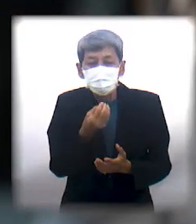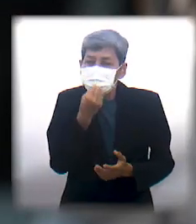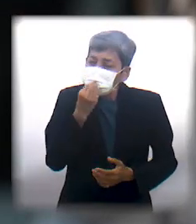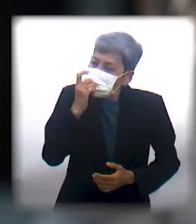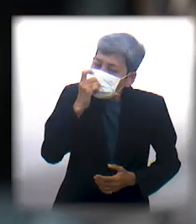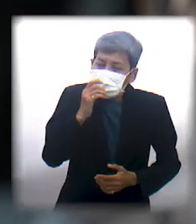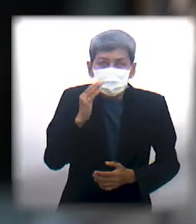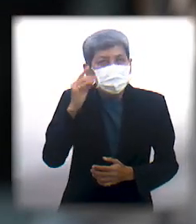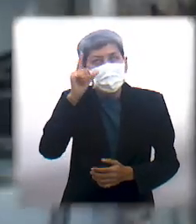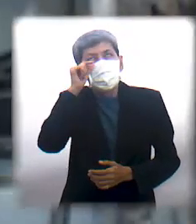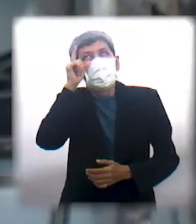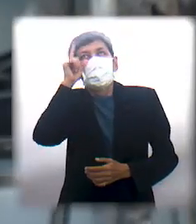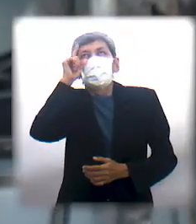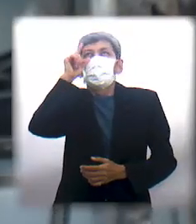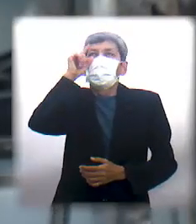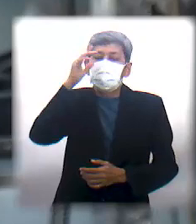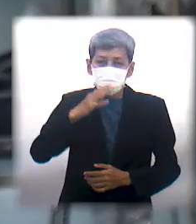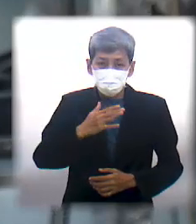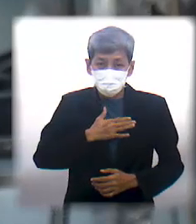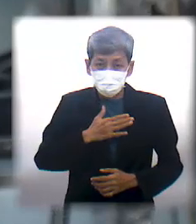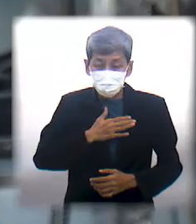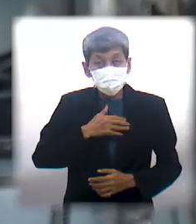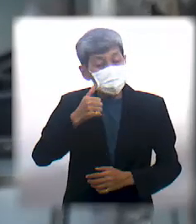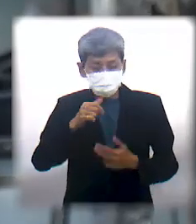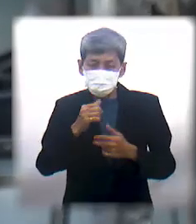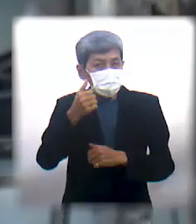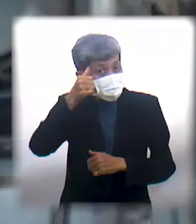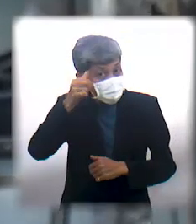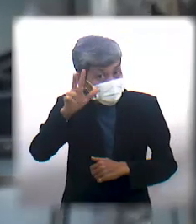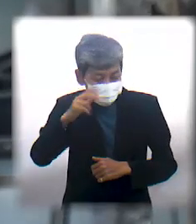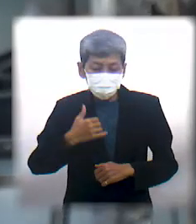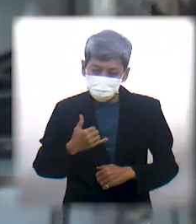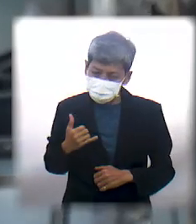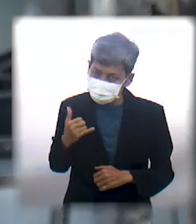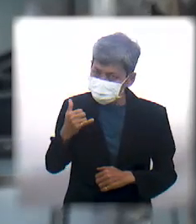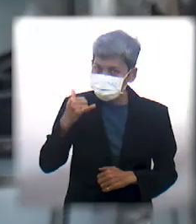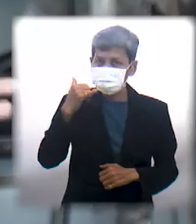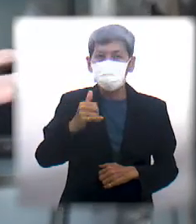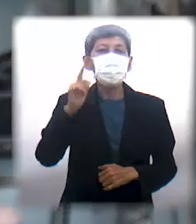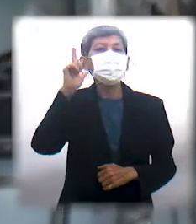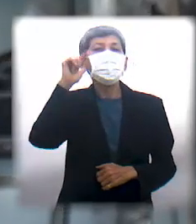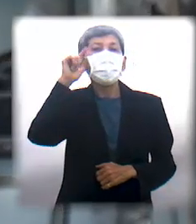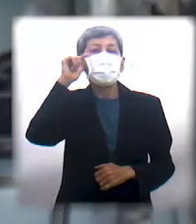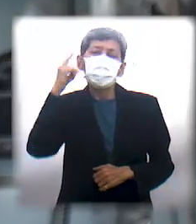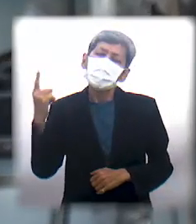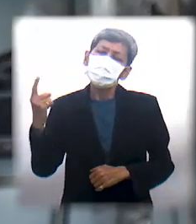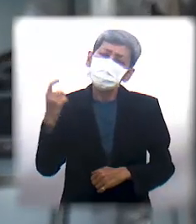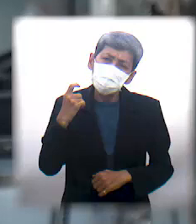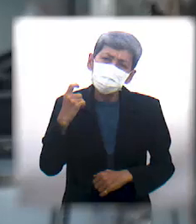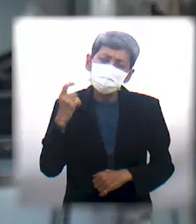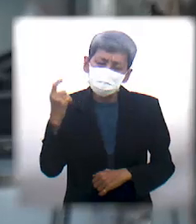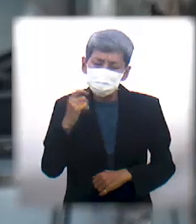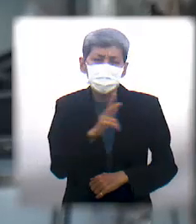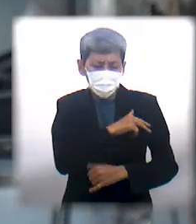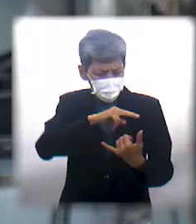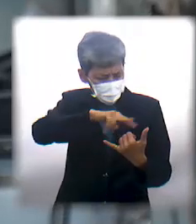ได้นอนไม่หลับพอดีผมกลางวันที่3เนี่ยผมกำลังเดินทางไปแม่เขาก็ถามว่าพอดีหมอใหญ่ลงตรว